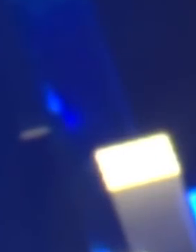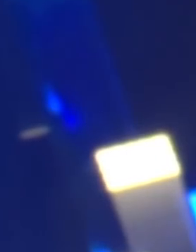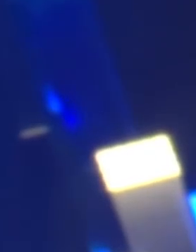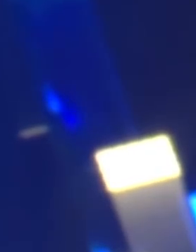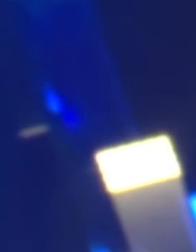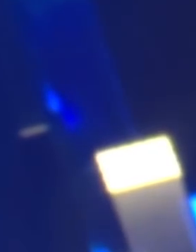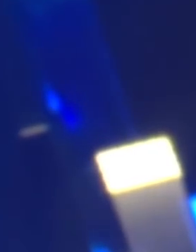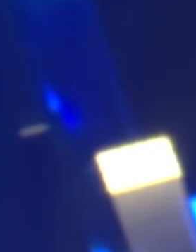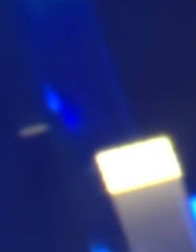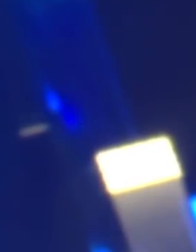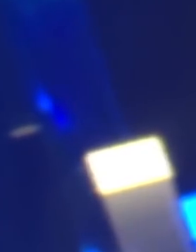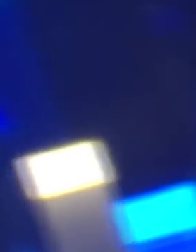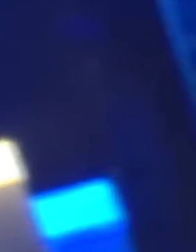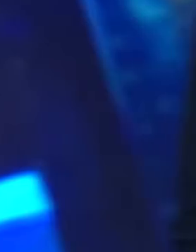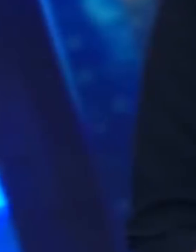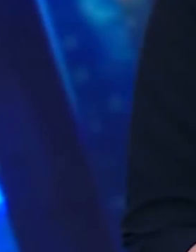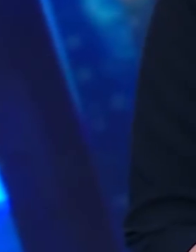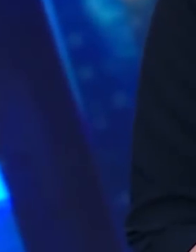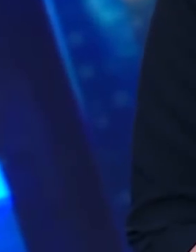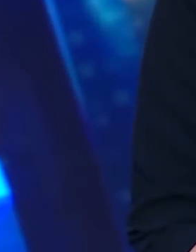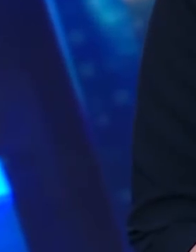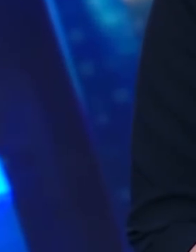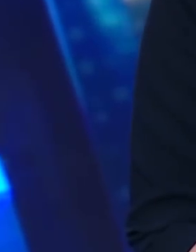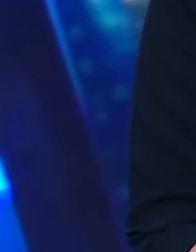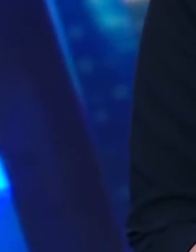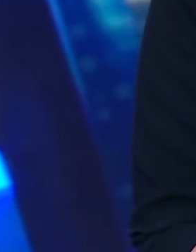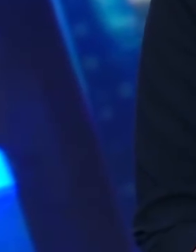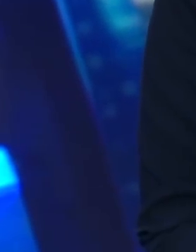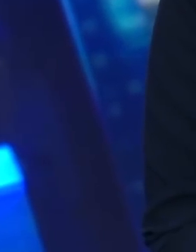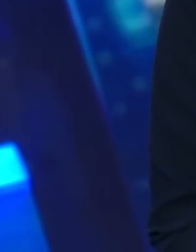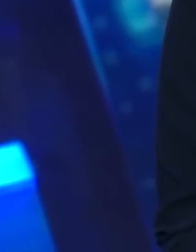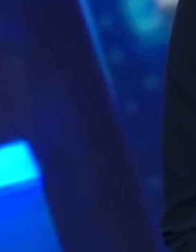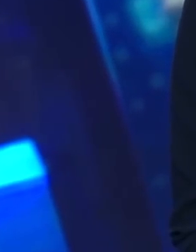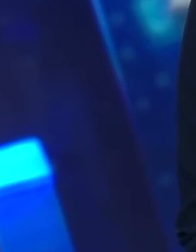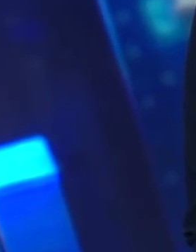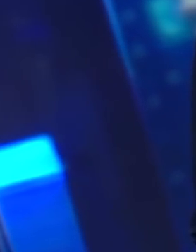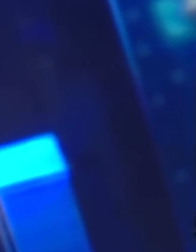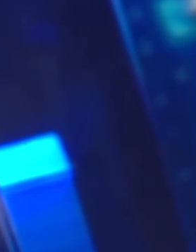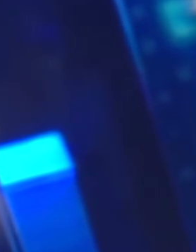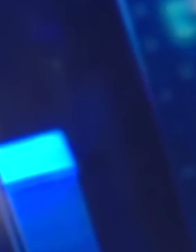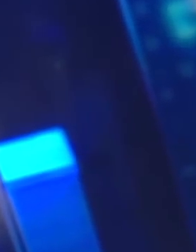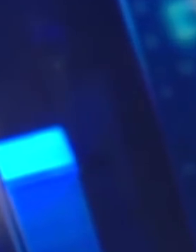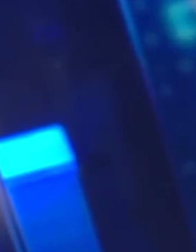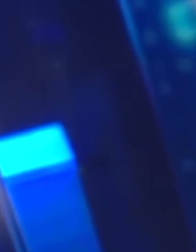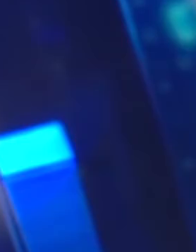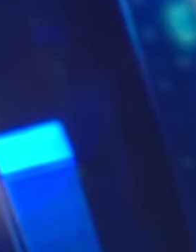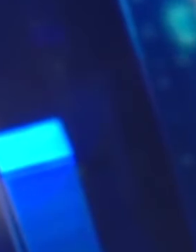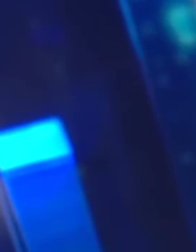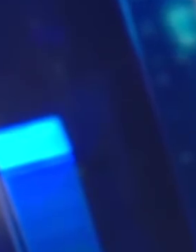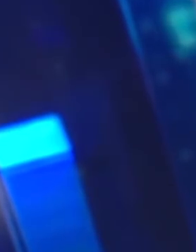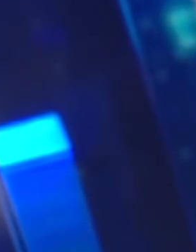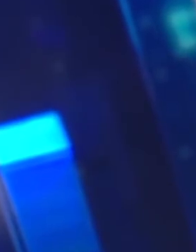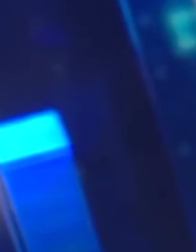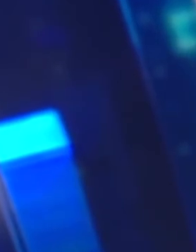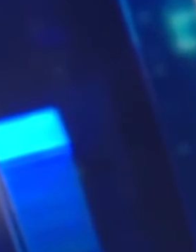שבועיים לאחר האיסור על קיום הופעות כאן בישראל, הן חוזרות. משרד הבריאות והתרבות סיכמו הערב על